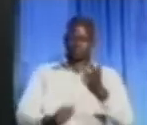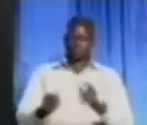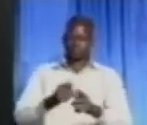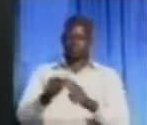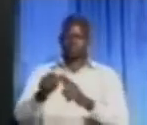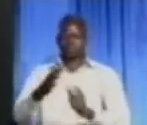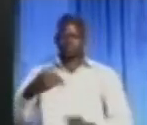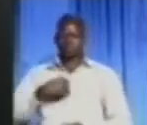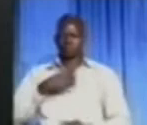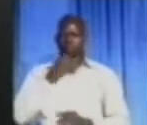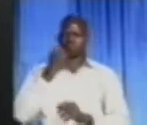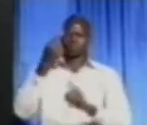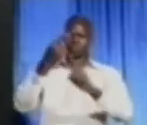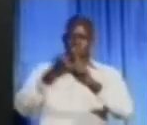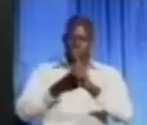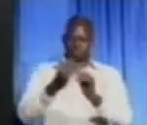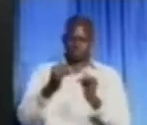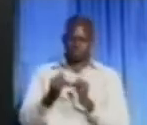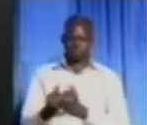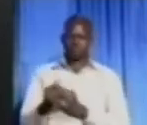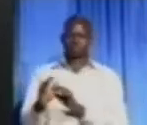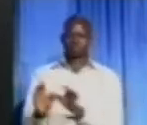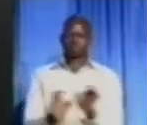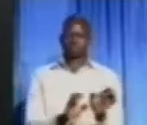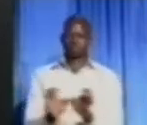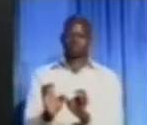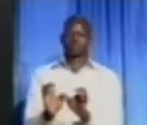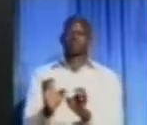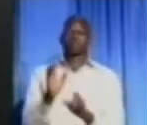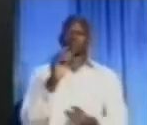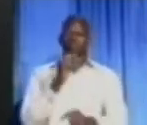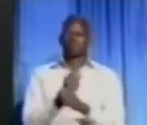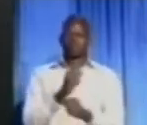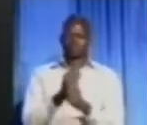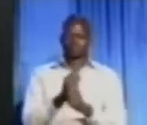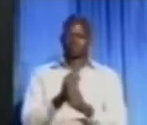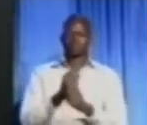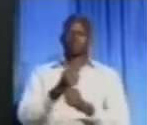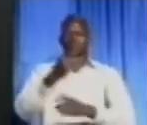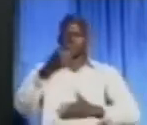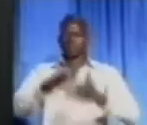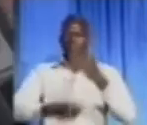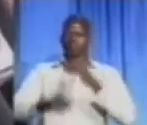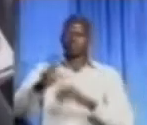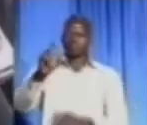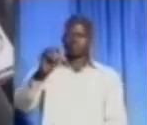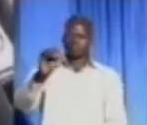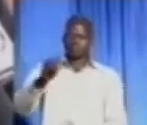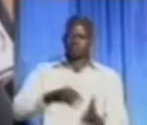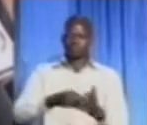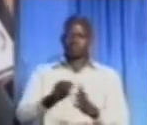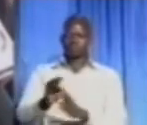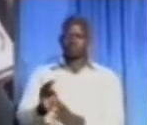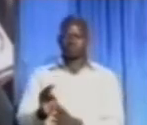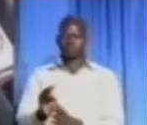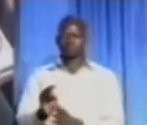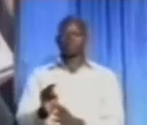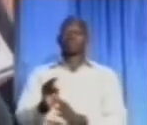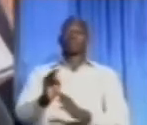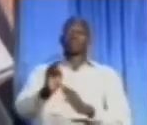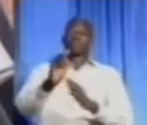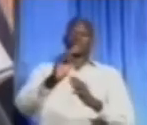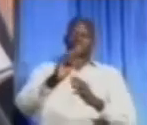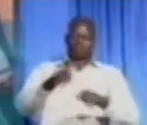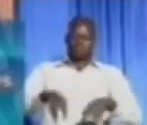mois qu'on a fini de faire la tâche qui nous a coûté près de 80 millions. Effectivement, c'est la RN10, c'est le